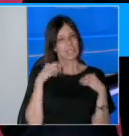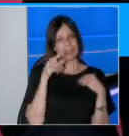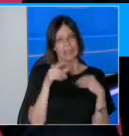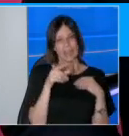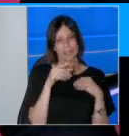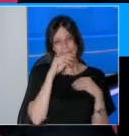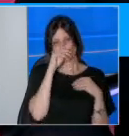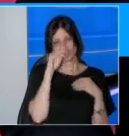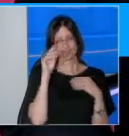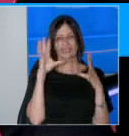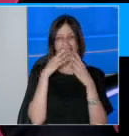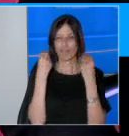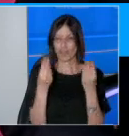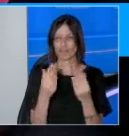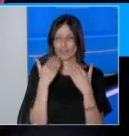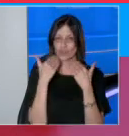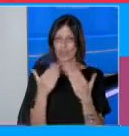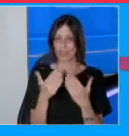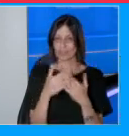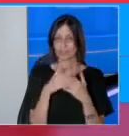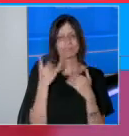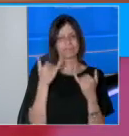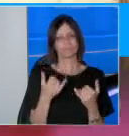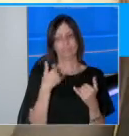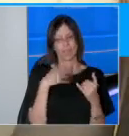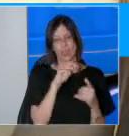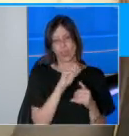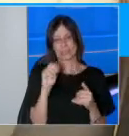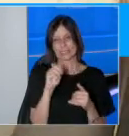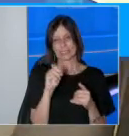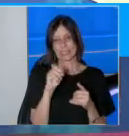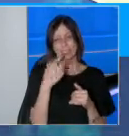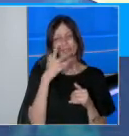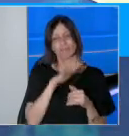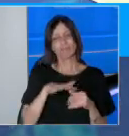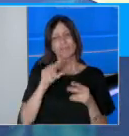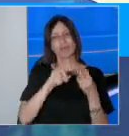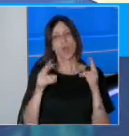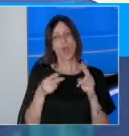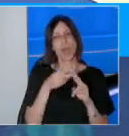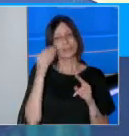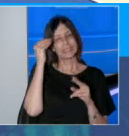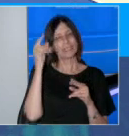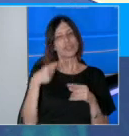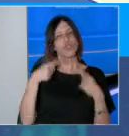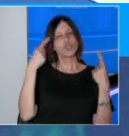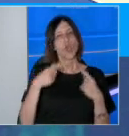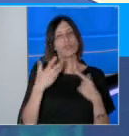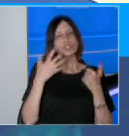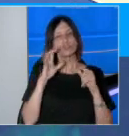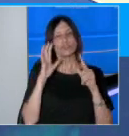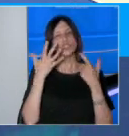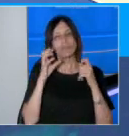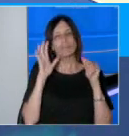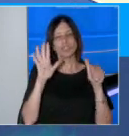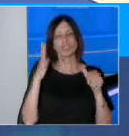לחלוטין. תודה. תודה רבה. ערב טוב, להתראות. אנחנו עכשיו לנושא הזה. ברחבי העולם מציינים היום את היום ה-76 לניצחונם